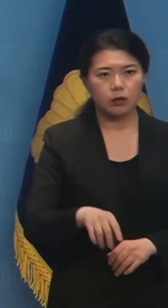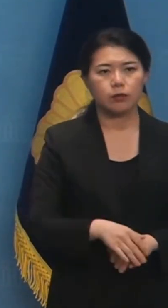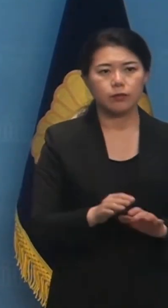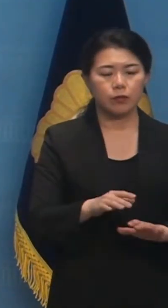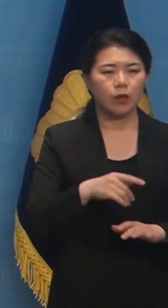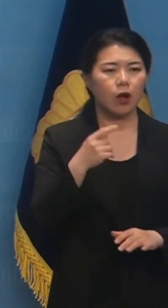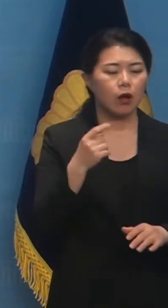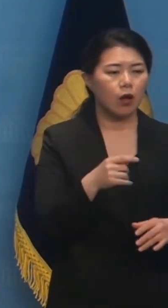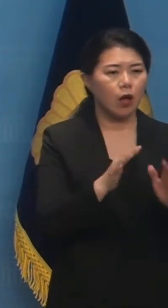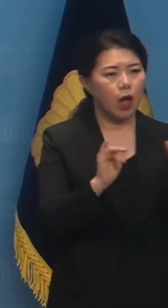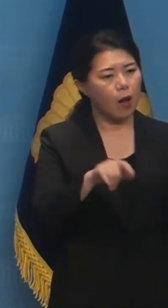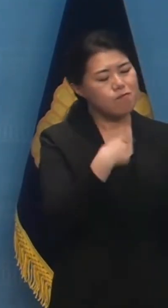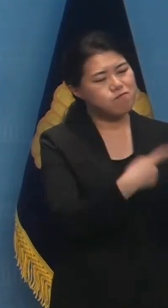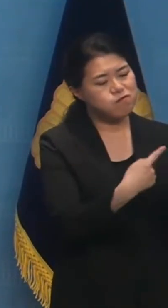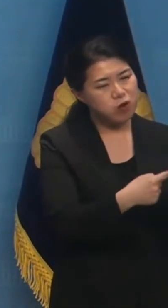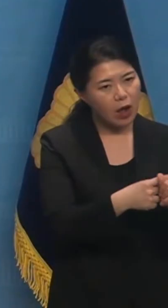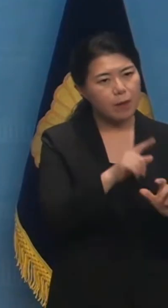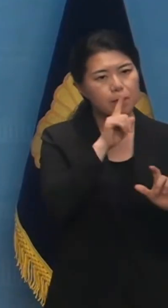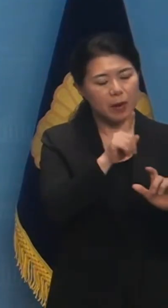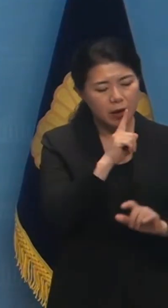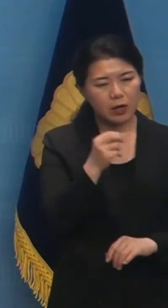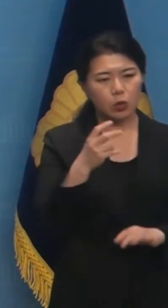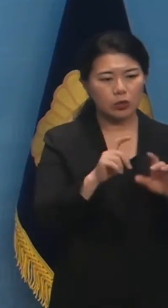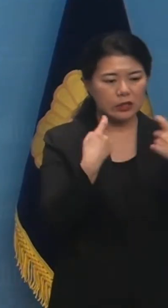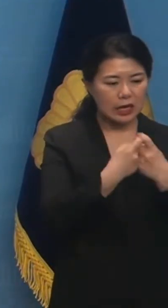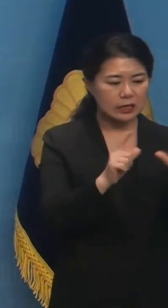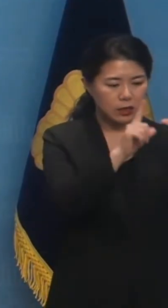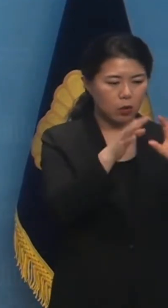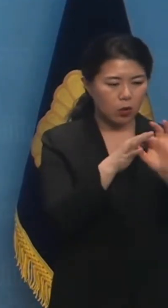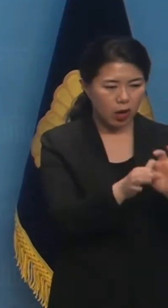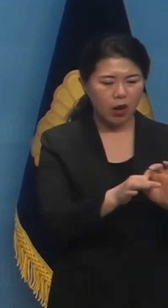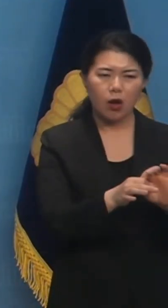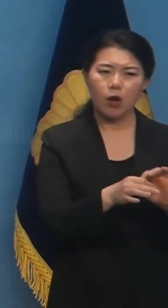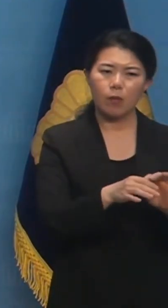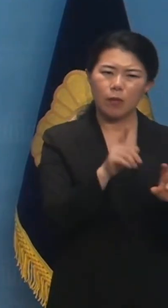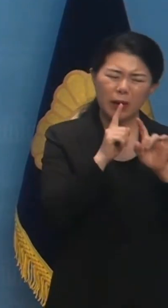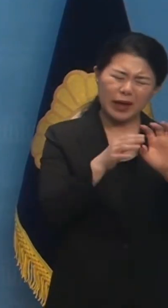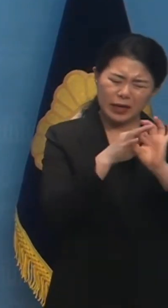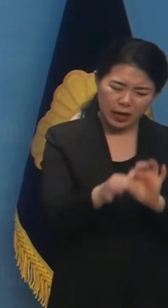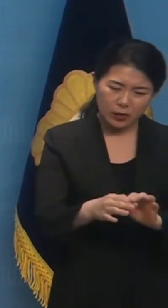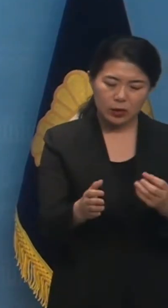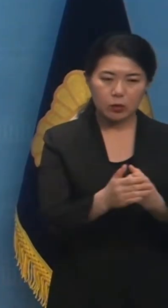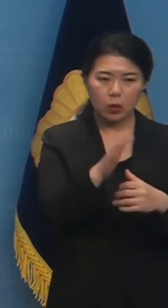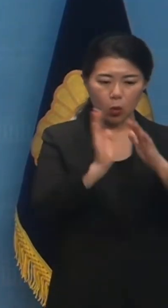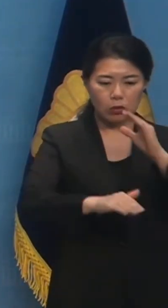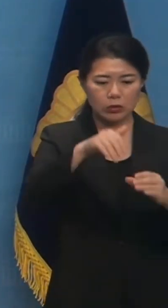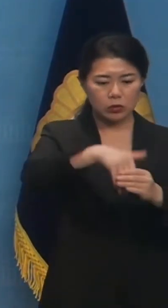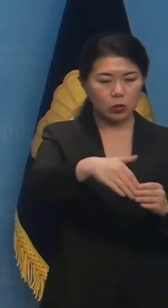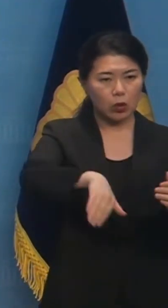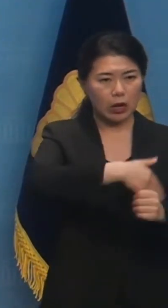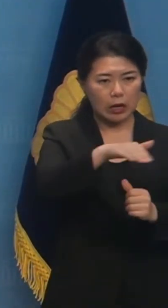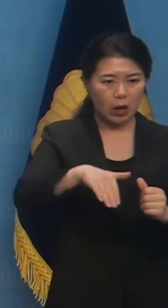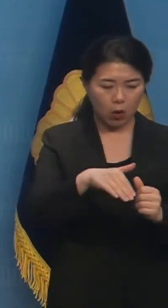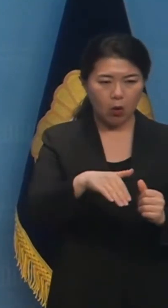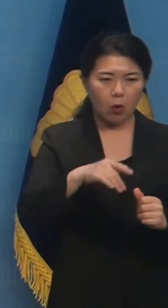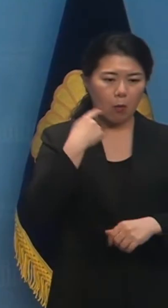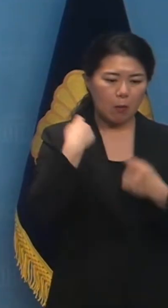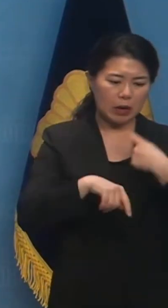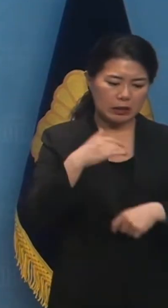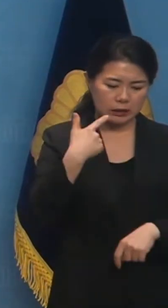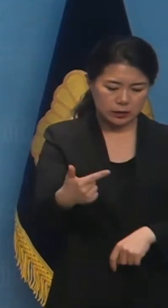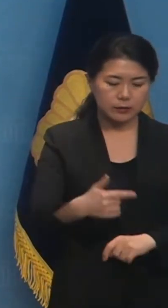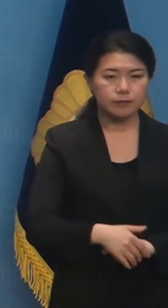인격 모독 발언과 사생활 관련 부적절한 발언이 지속적으로 이루어져 공정한 선거 환경을 심각하게